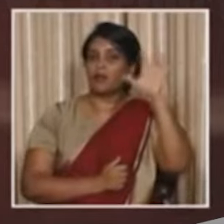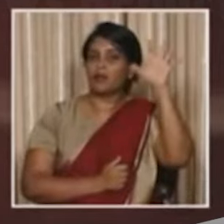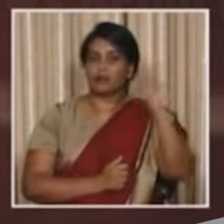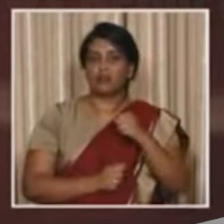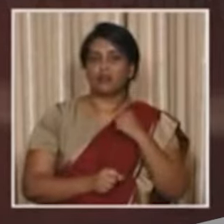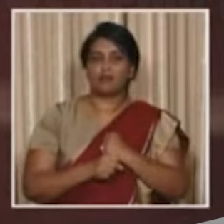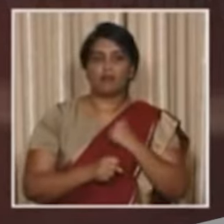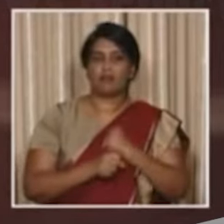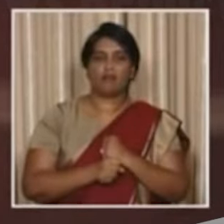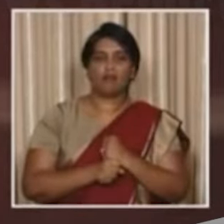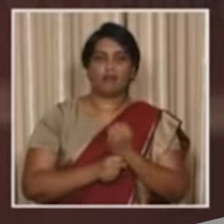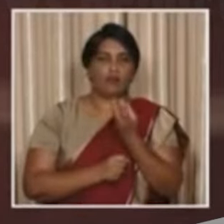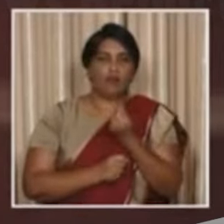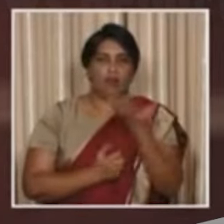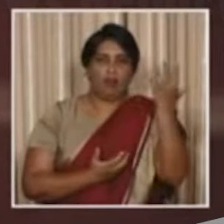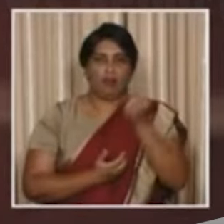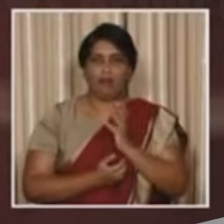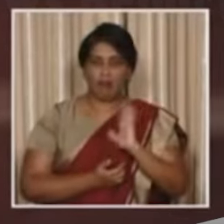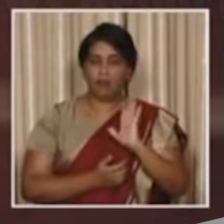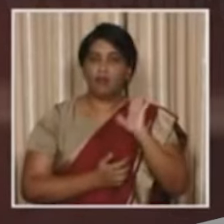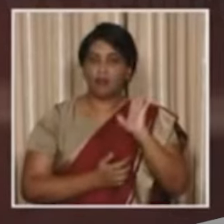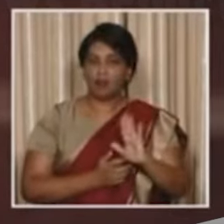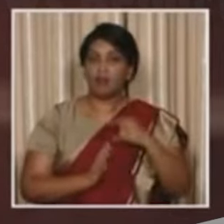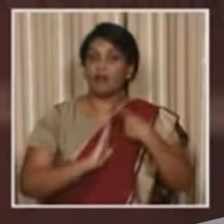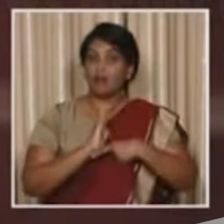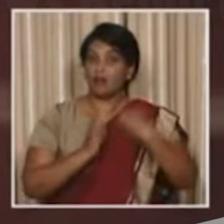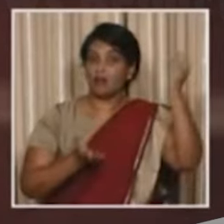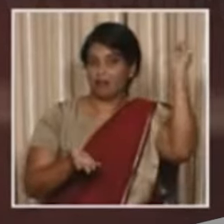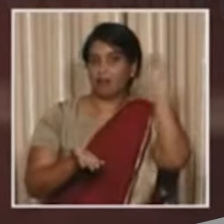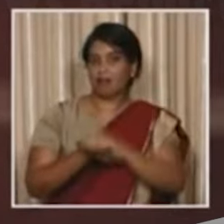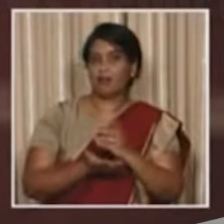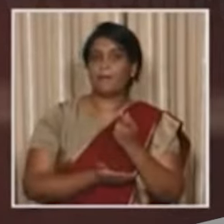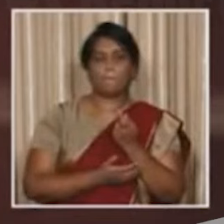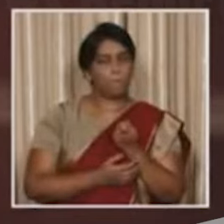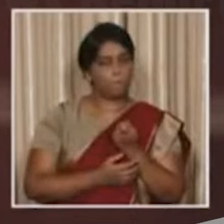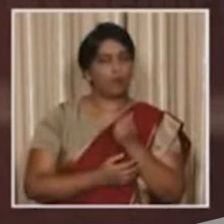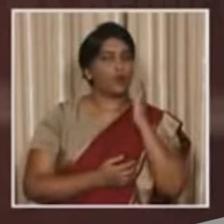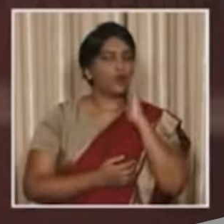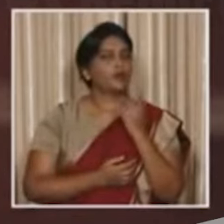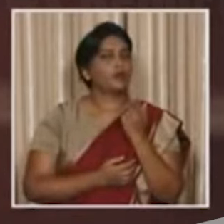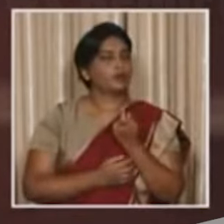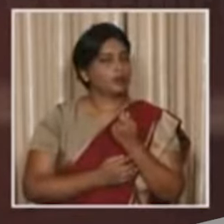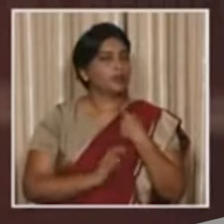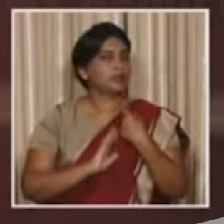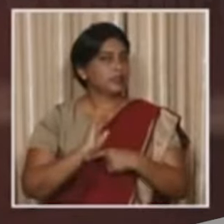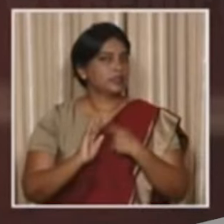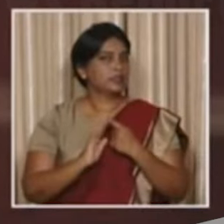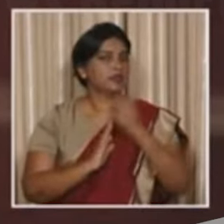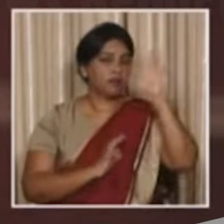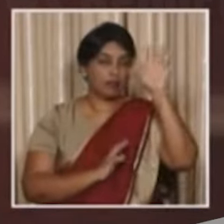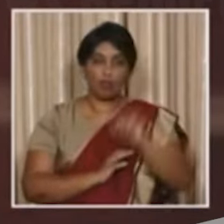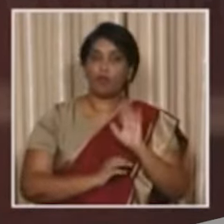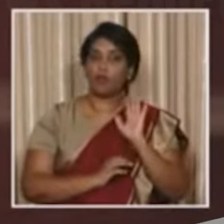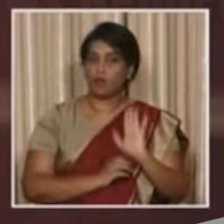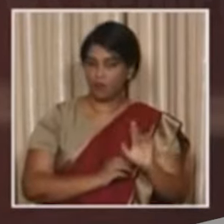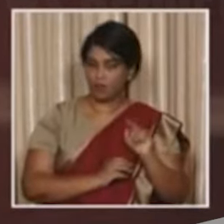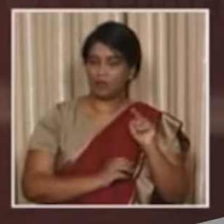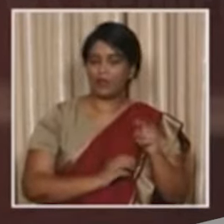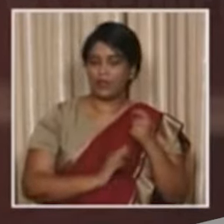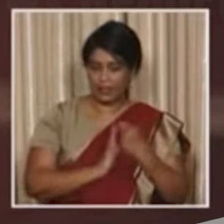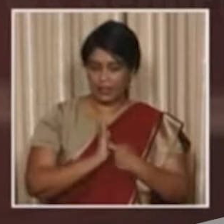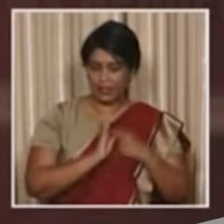ආණ්ඩුවට ලැබෙන මුදලක් නෙවෙයි. නමුත් හැබැයි රටට එන්න ඕන සල්ලි විදේශ විනිමය ශ්‍රී ලංකාවට ගෙන ආ යුතු නීති